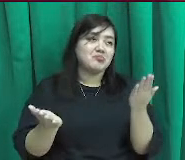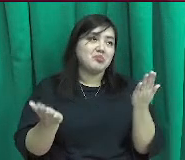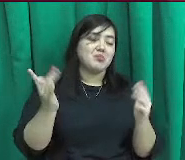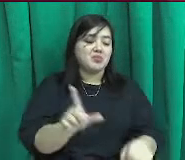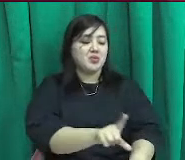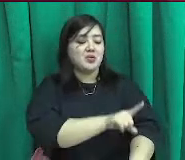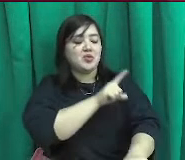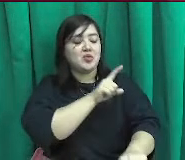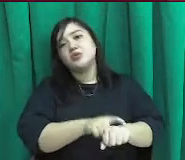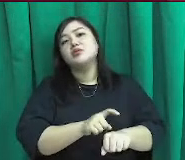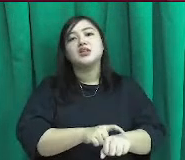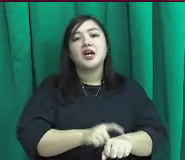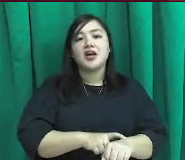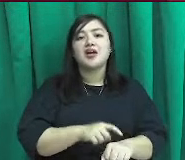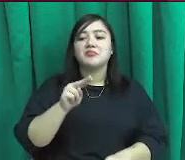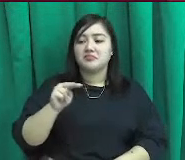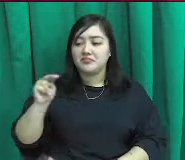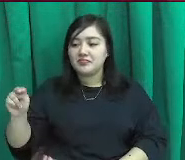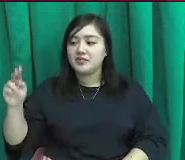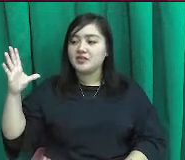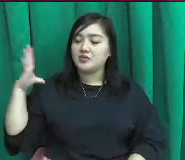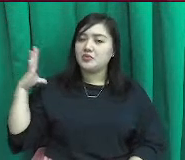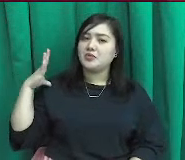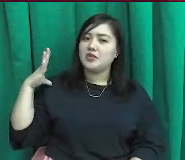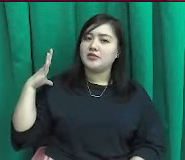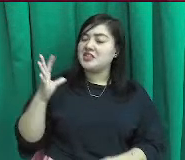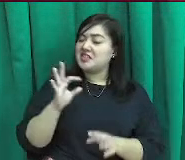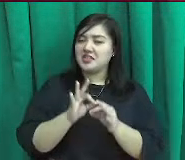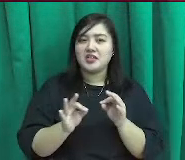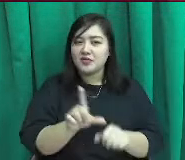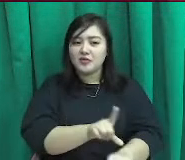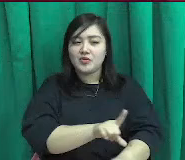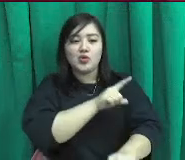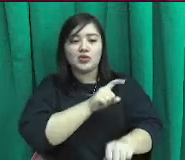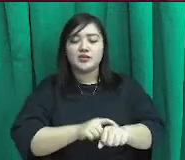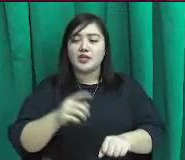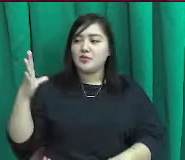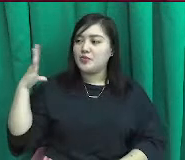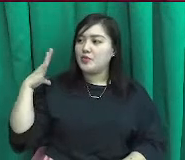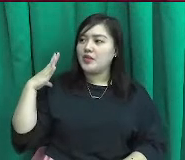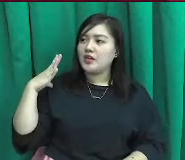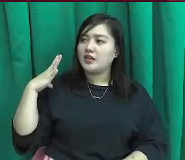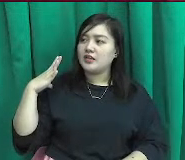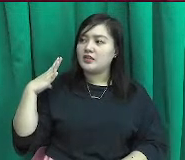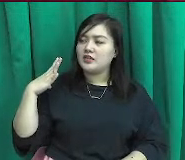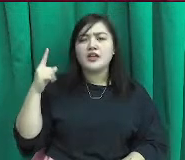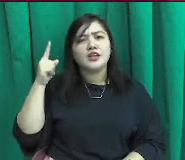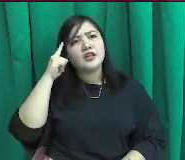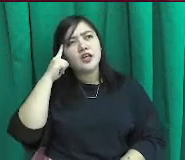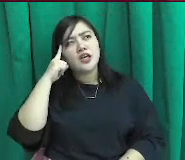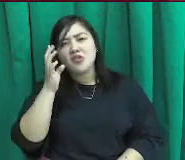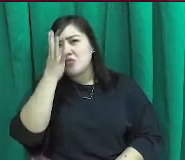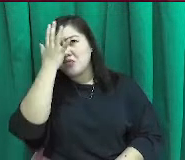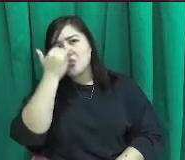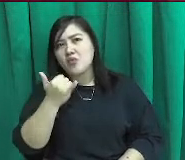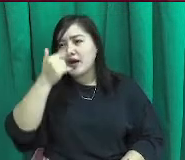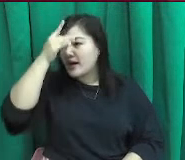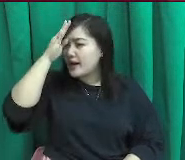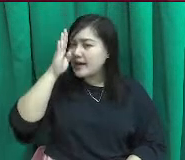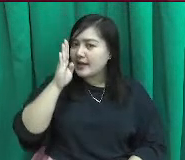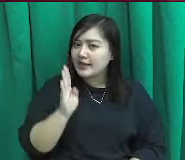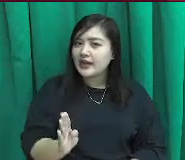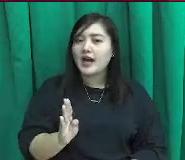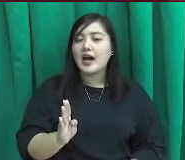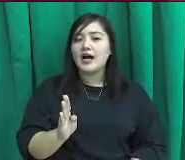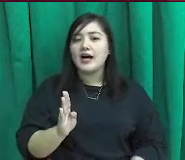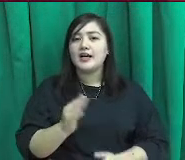Yeah. Bakit hindi pa sinasagot ang panalangin ko na ito? Yeah. You see, alam niyo po, tandaan niyo, ang Diyos magaling magturo. Tama. Amen. Alam